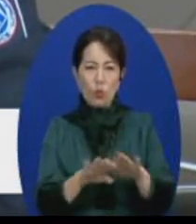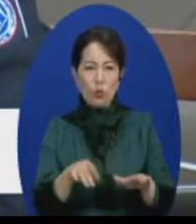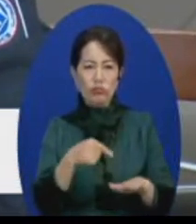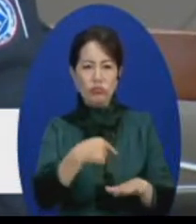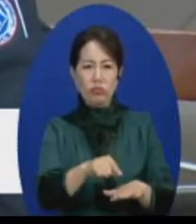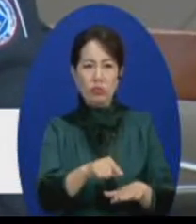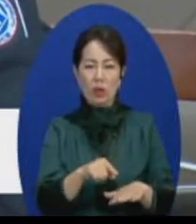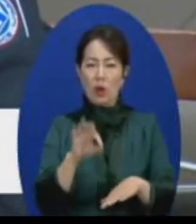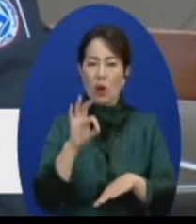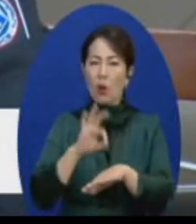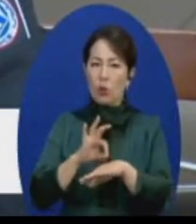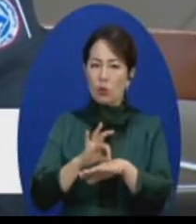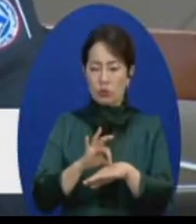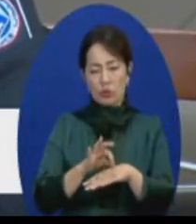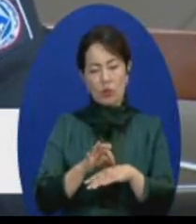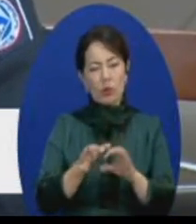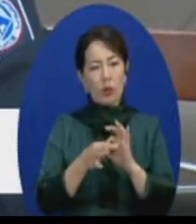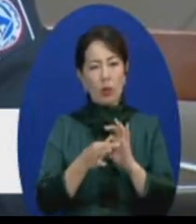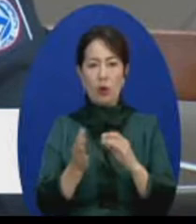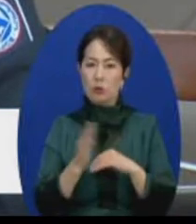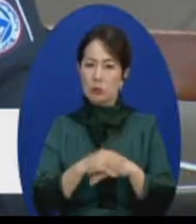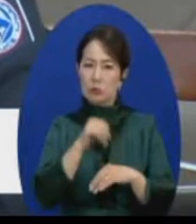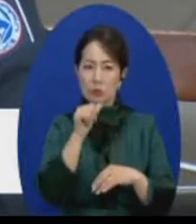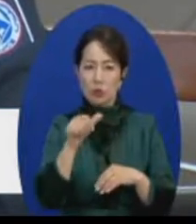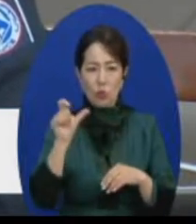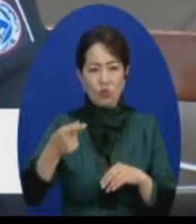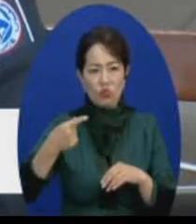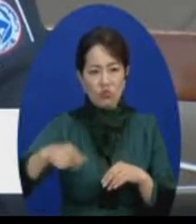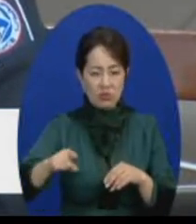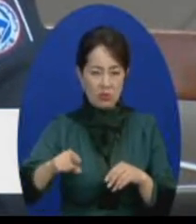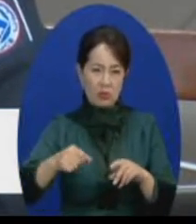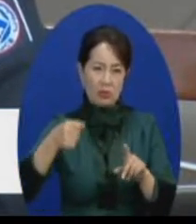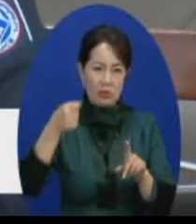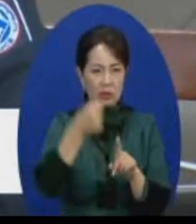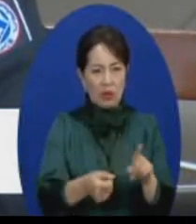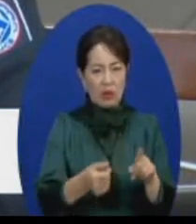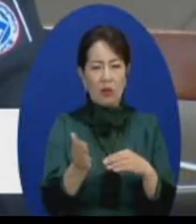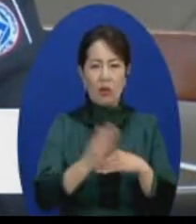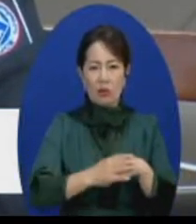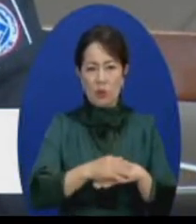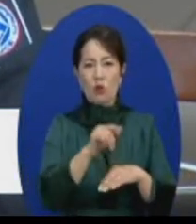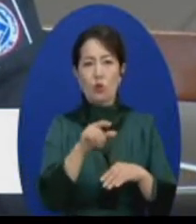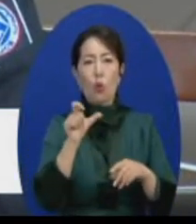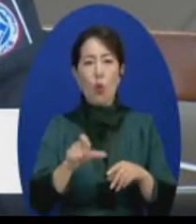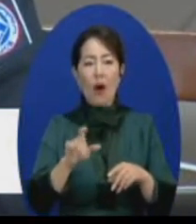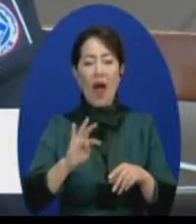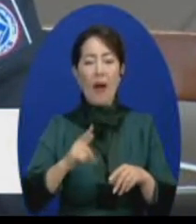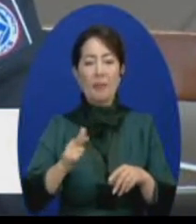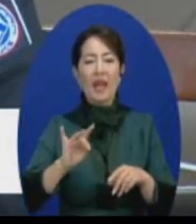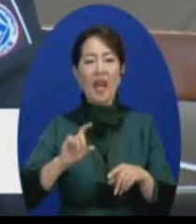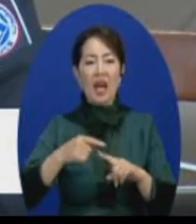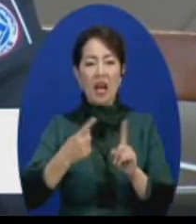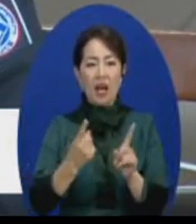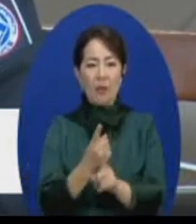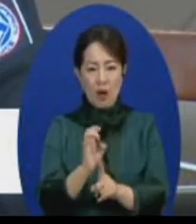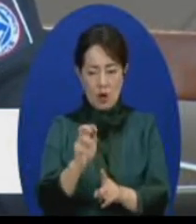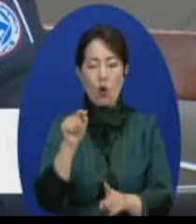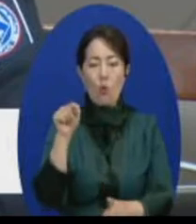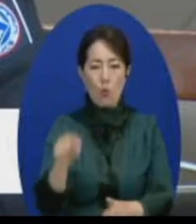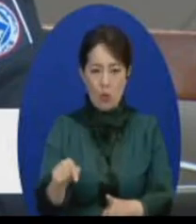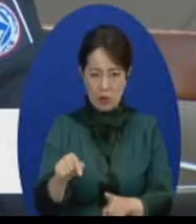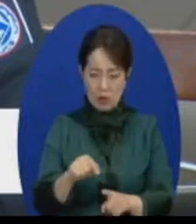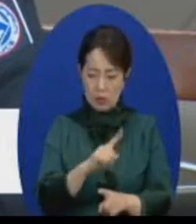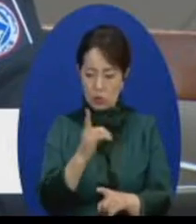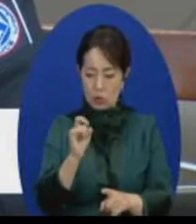нэгэн ямар хүчний улмаас биш. Хүний одоо хаахт одоо амьсаа алдсан одоо хүн амины гинтриг одоо тестог гинтриг үүсгэж байгаа